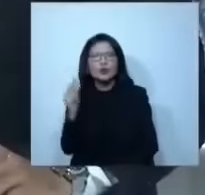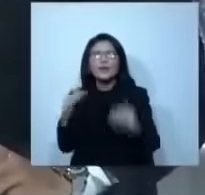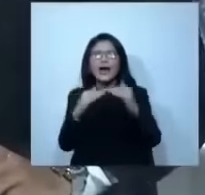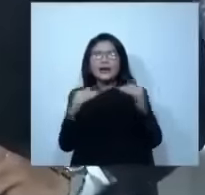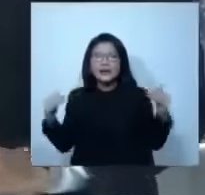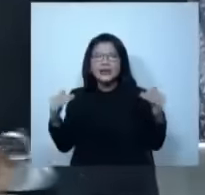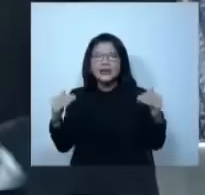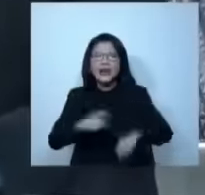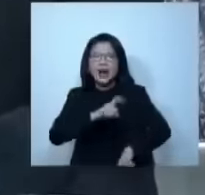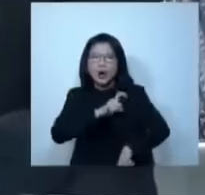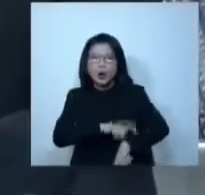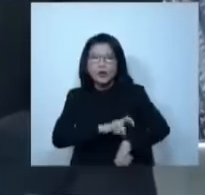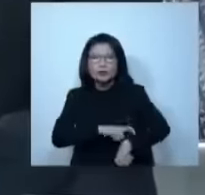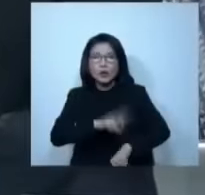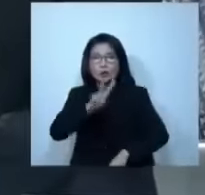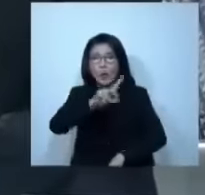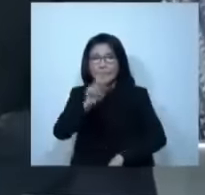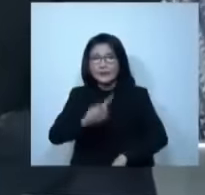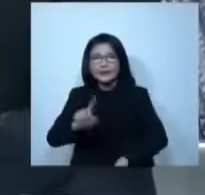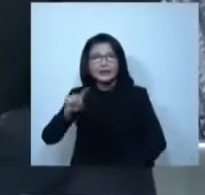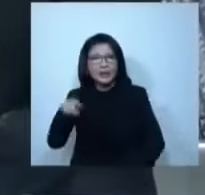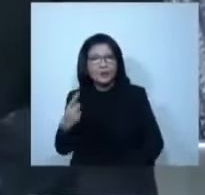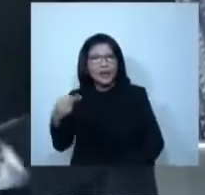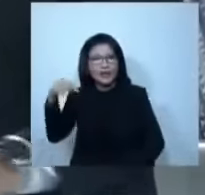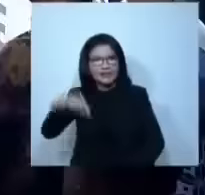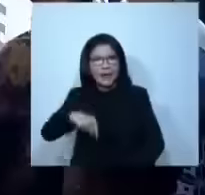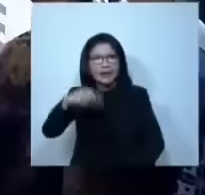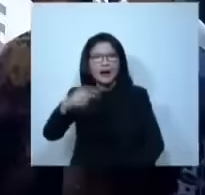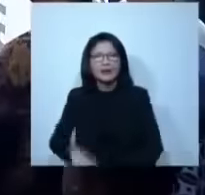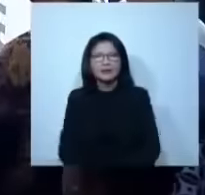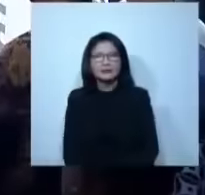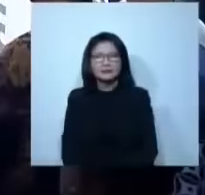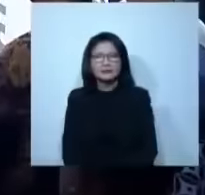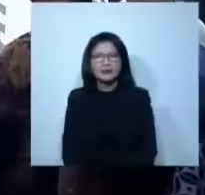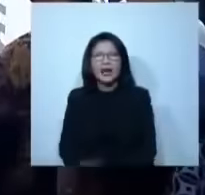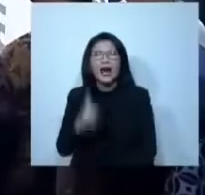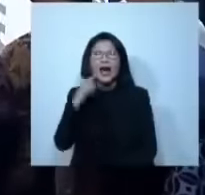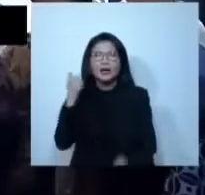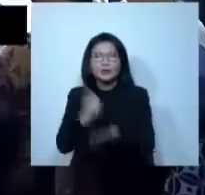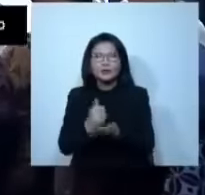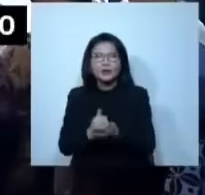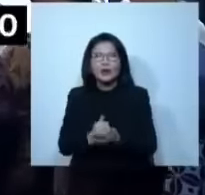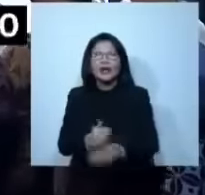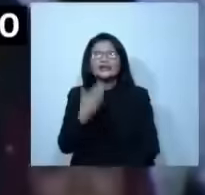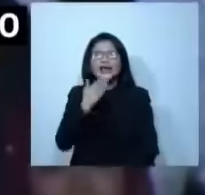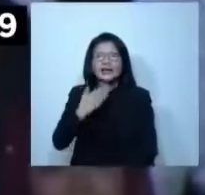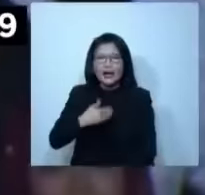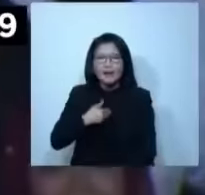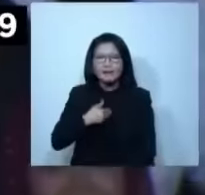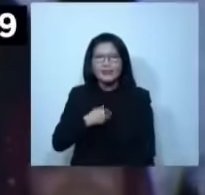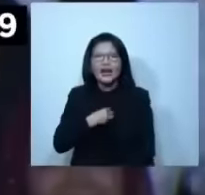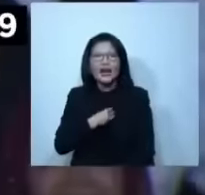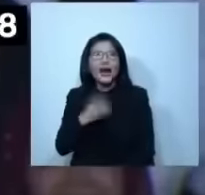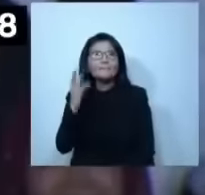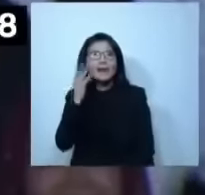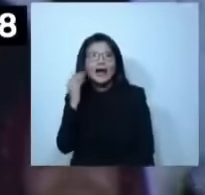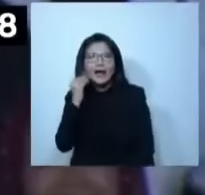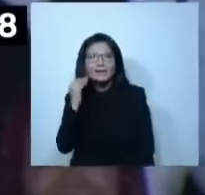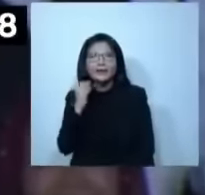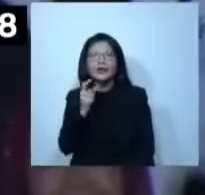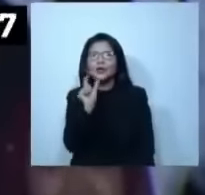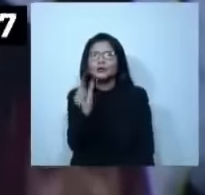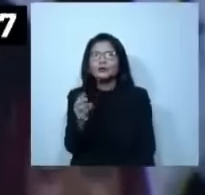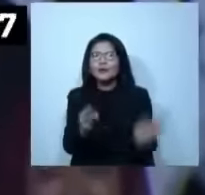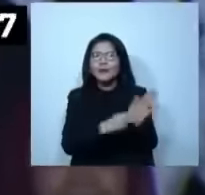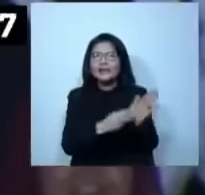berkeadilan? Waktu 2 menit dimulai dari sekarang. Kebetulan saya punya pengalaman 10 tahun menangani soal ini.